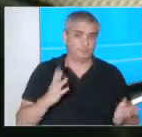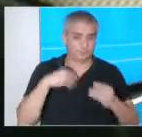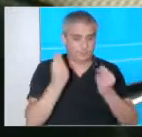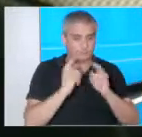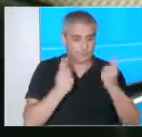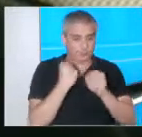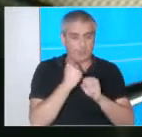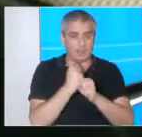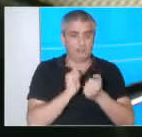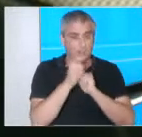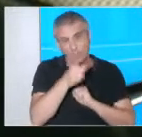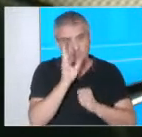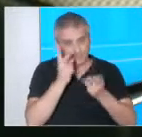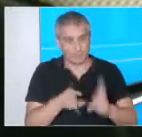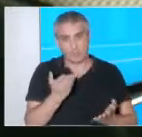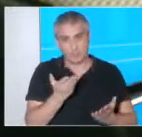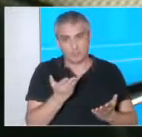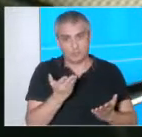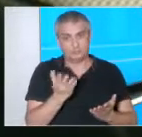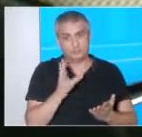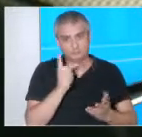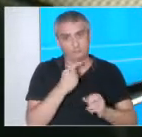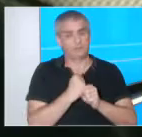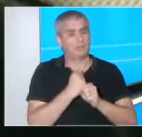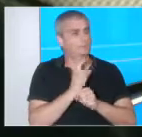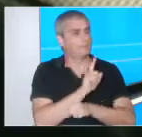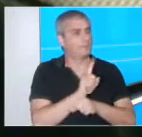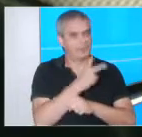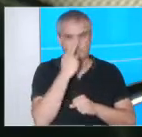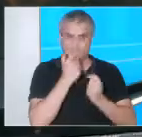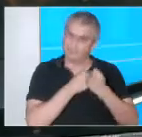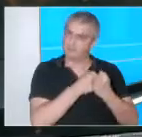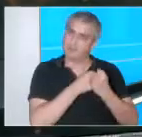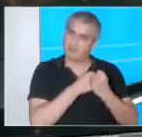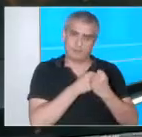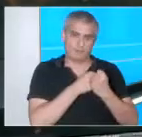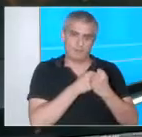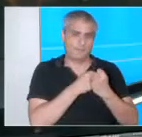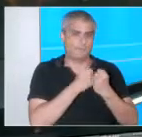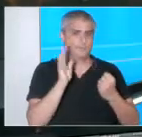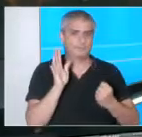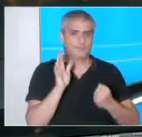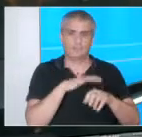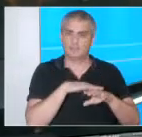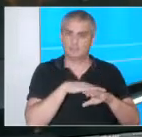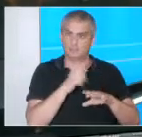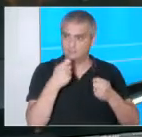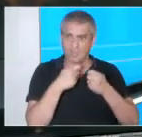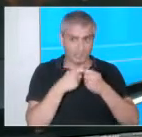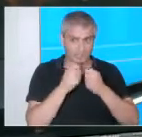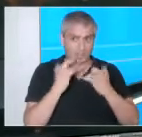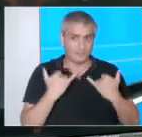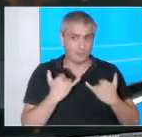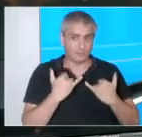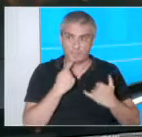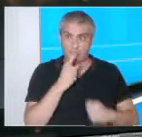מישהו אחר שיעשה את העבודה, או אתה אם אתה מסוגל. וזה מה שהיו צריכים לעשות. בינתיים אתם מנסים להילחם בקואליציה. לא, אבל יש לי עוד שאלה, סליחה שאני... בבקשה. זה רלוונטי גם